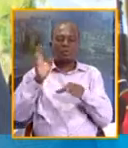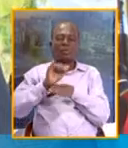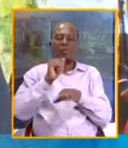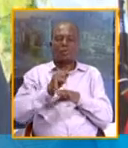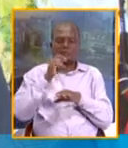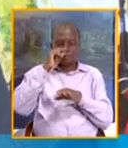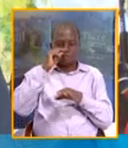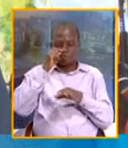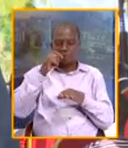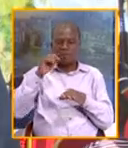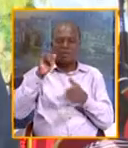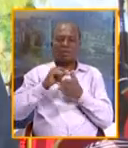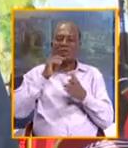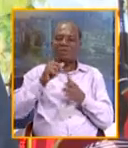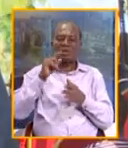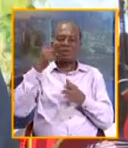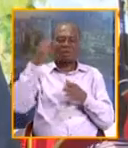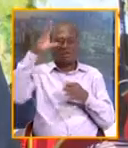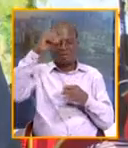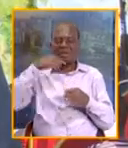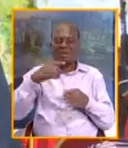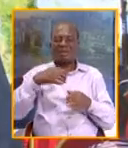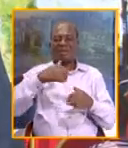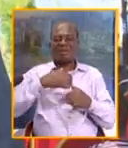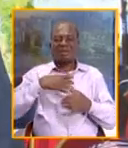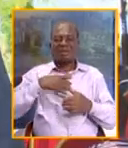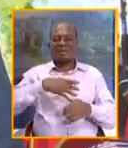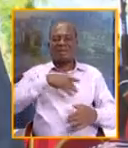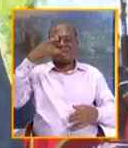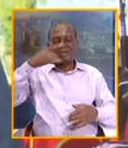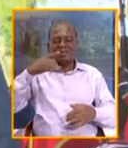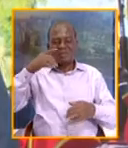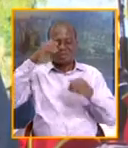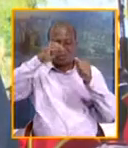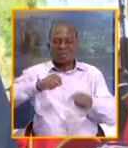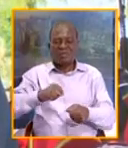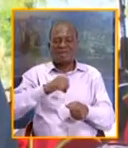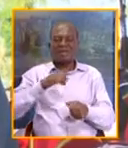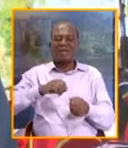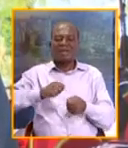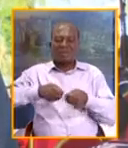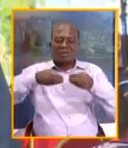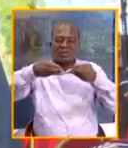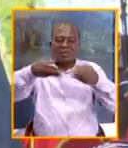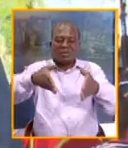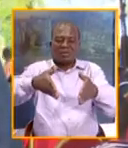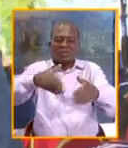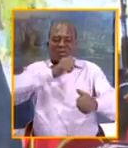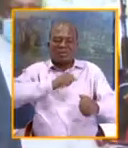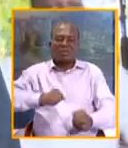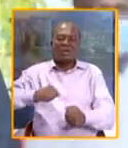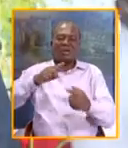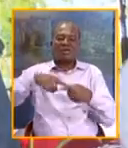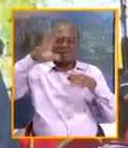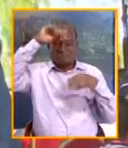notre pays et ce n'est pas quelqu'un qui aime le pouvoir pour le pouvoir la preuve il a transmis le pouvoir à son fils